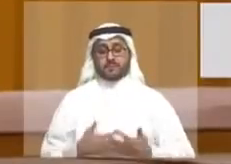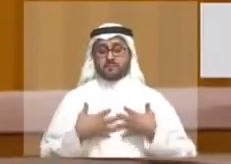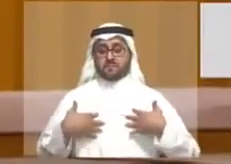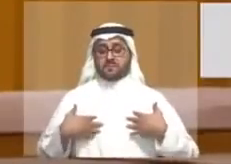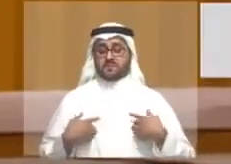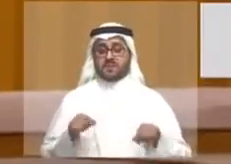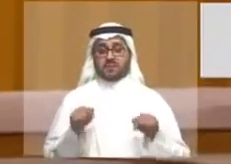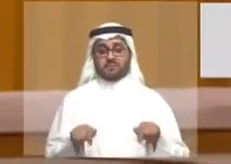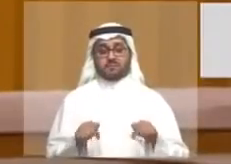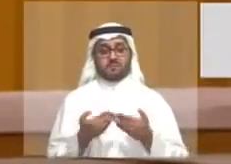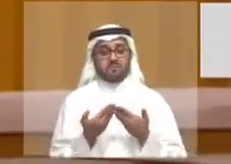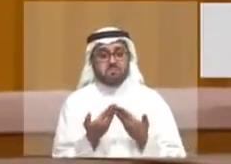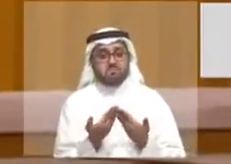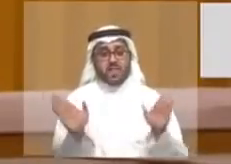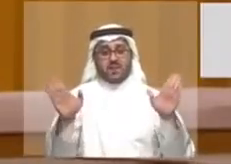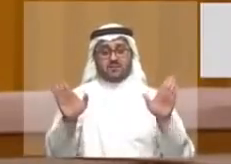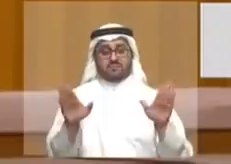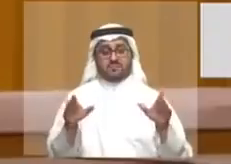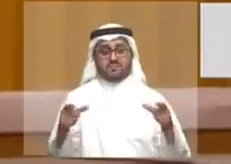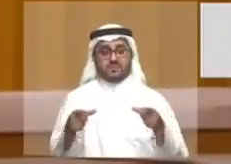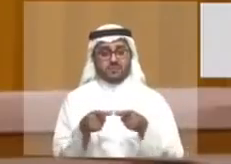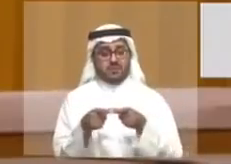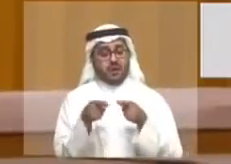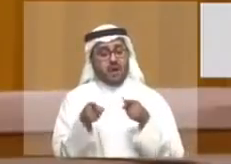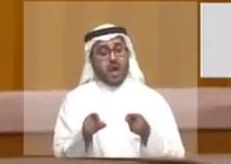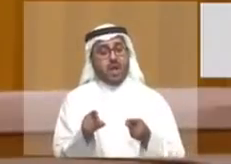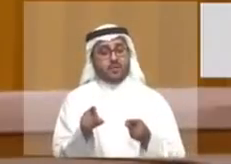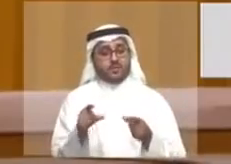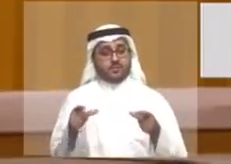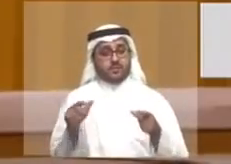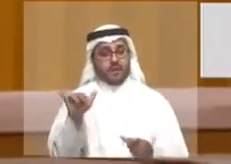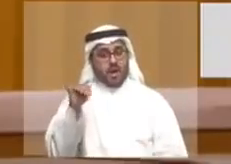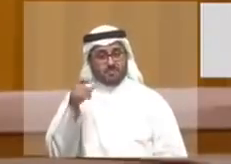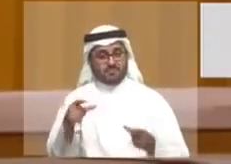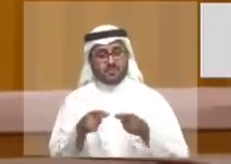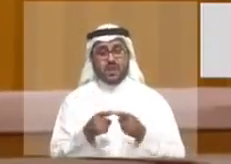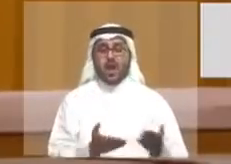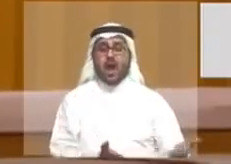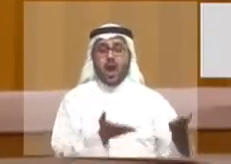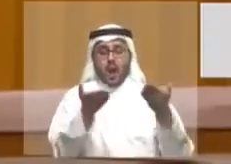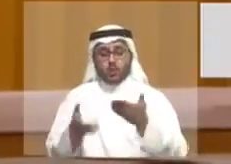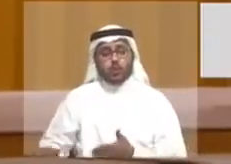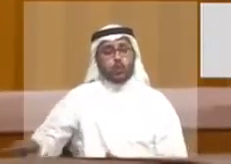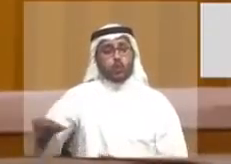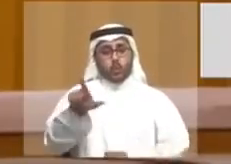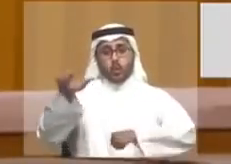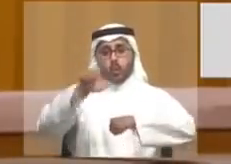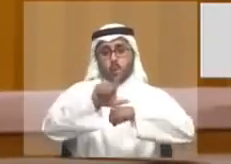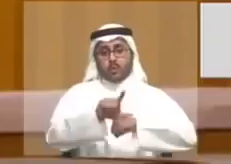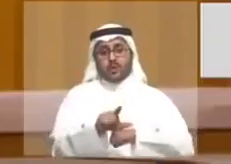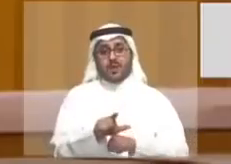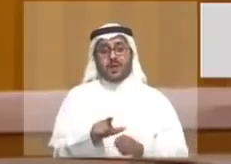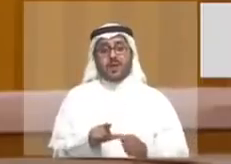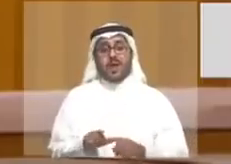يطيب لي في مستهل اجتماعات هذه الدورة أن أرحب بكم جميعا في